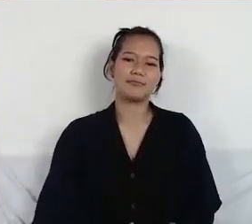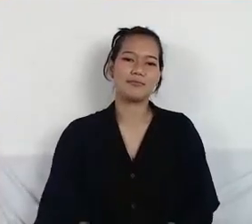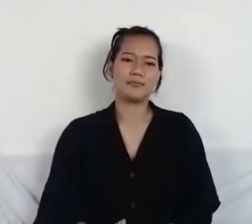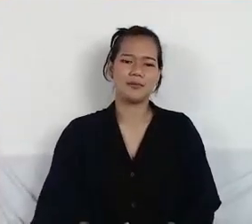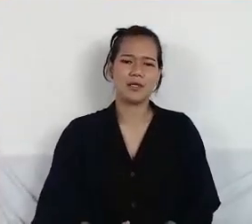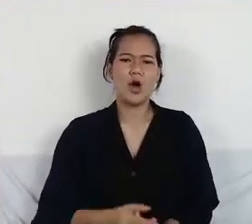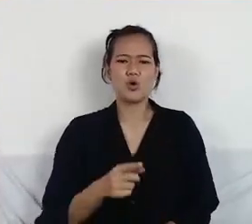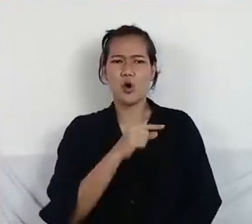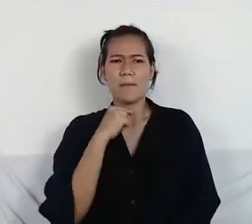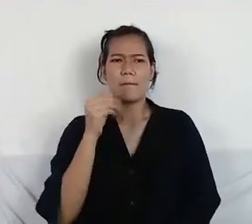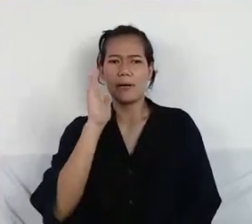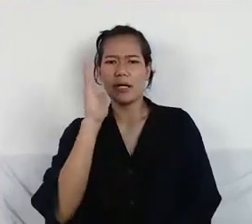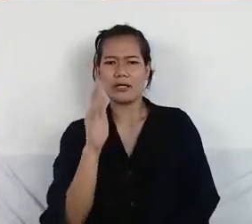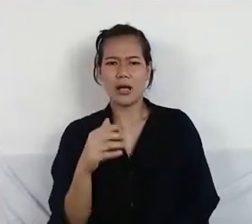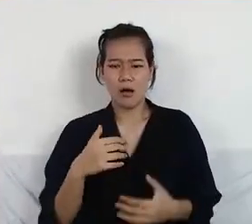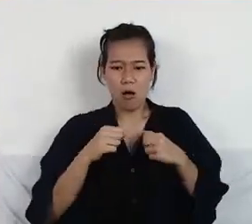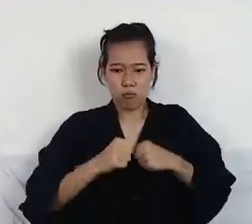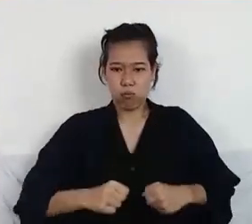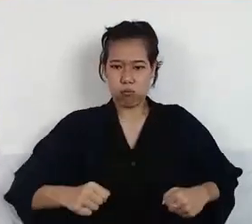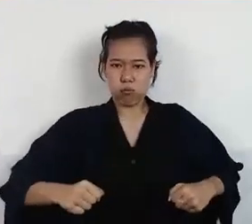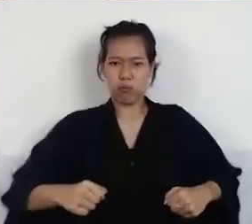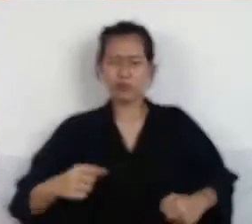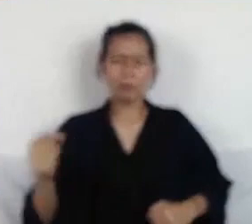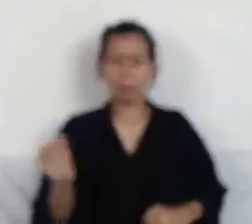Kenapa pendeta cepat sekali naik badannya?